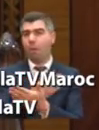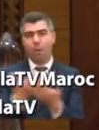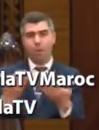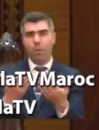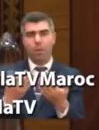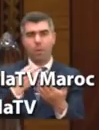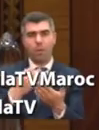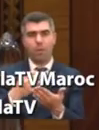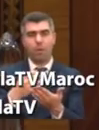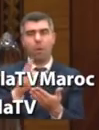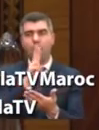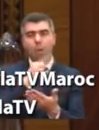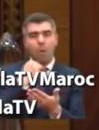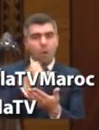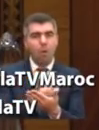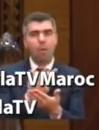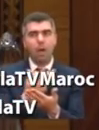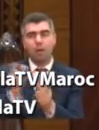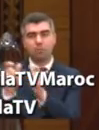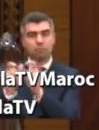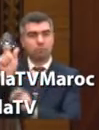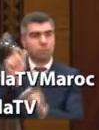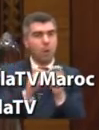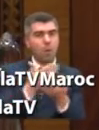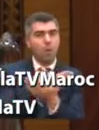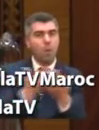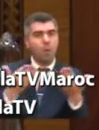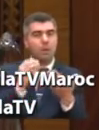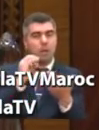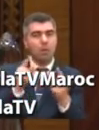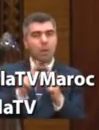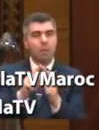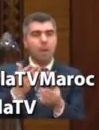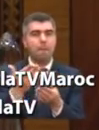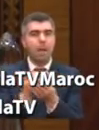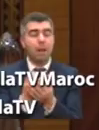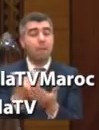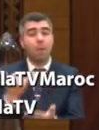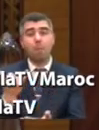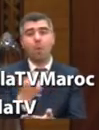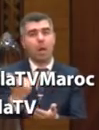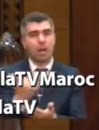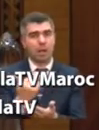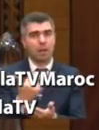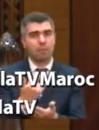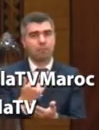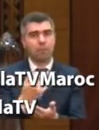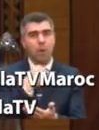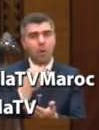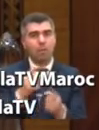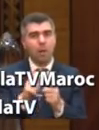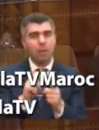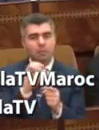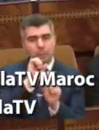الدولة ومكونات الشعب قضية مركزية لا تحتمل ادخار أي جهد في سبيل نصرة